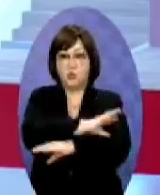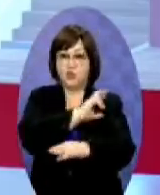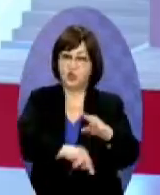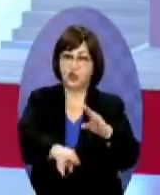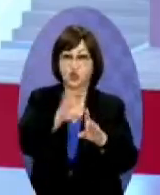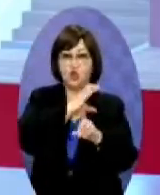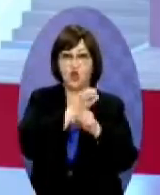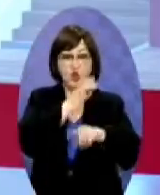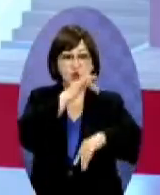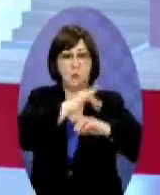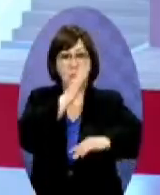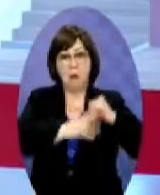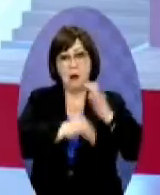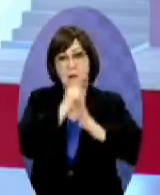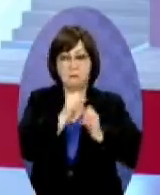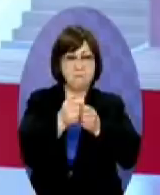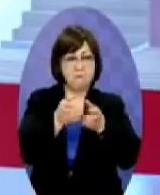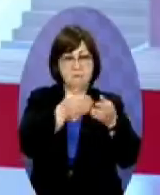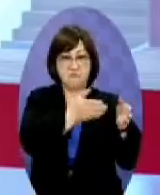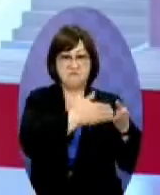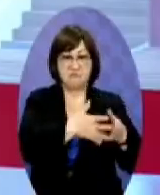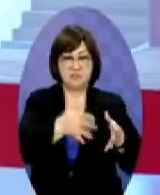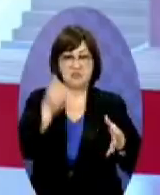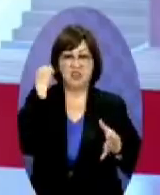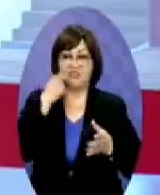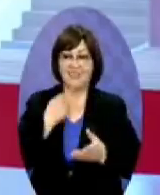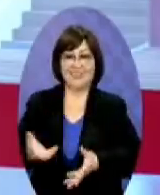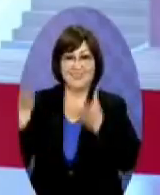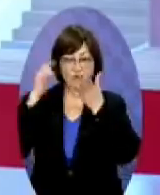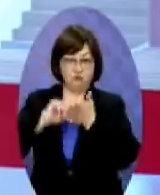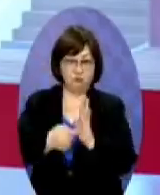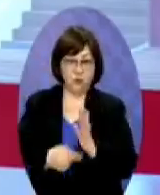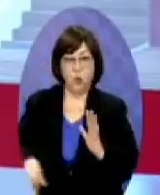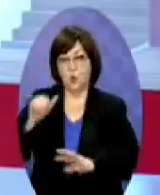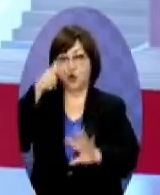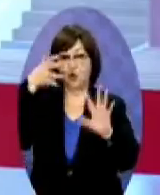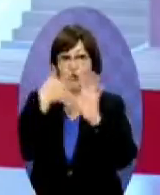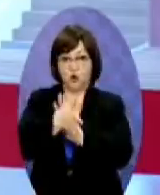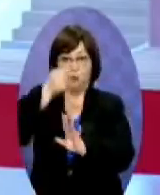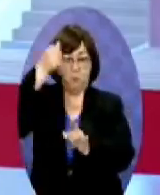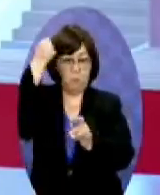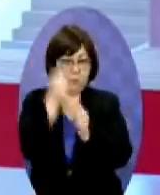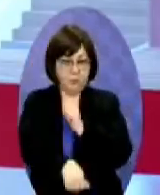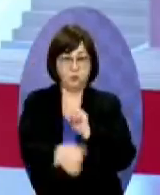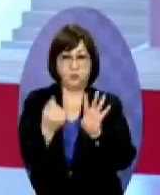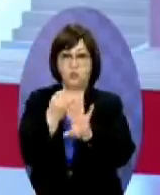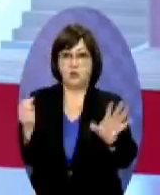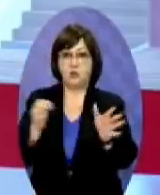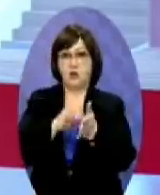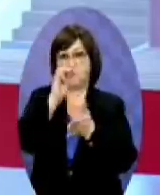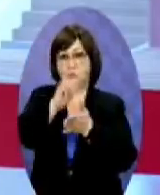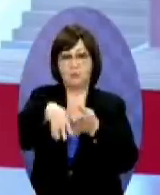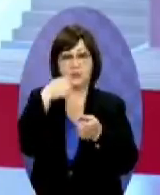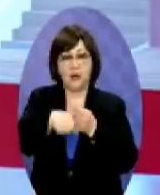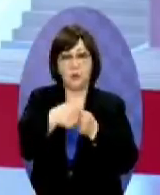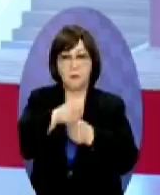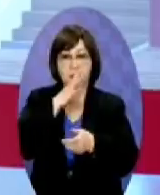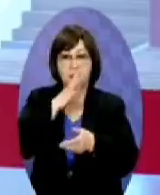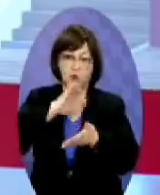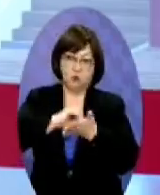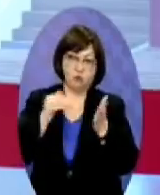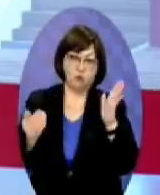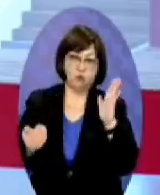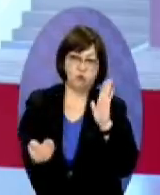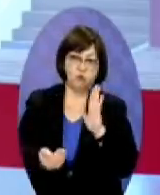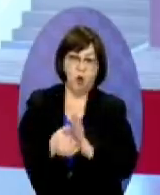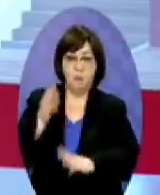гэж тооцоолж байна. Улсын төсвөөс үүнд 600 гаруй тэрбум төгрөг зарцуулахаар төсвөлсөн. Тиймээс